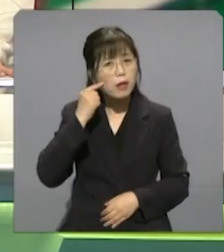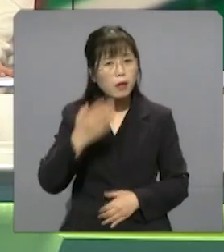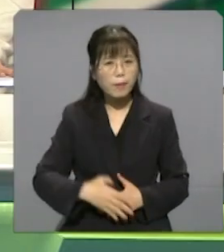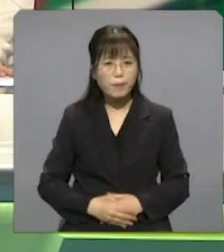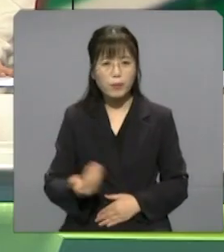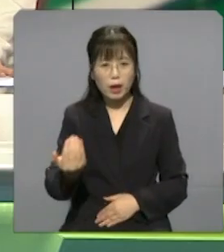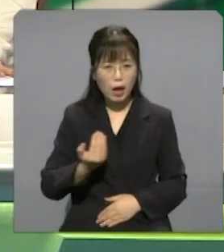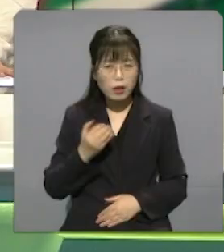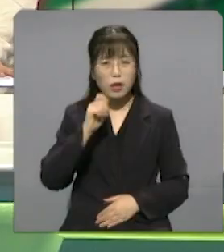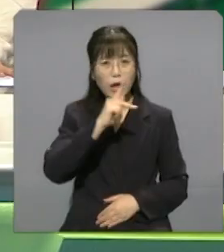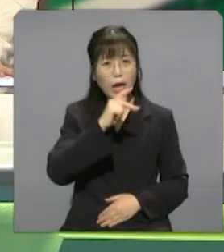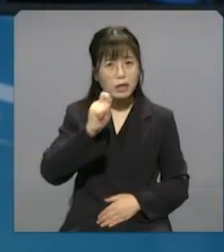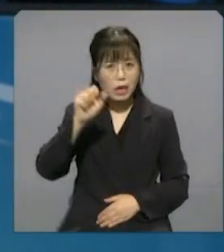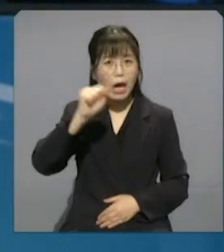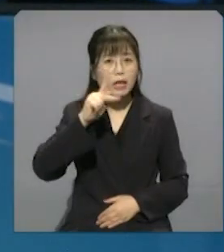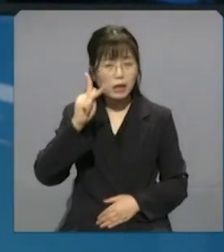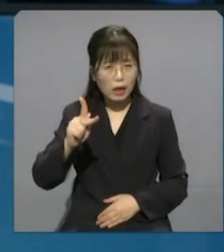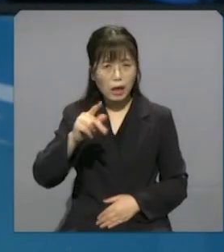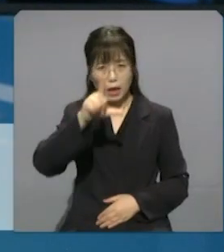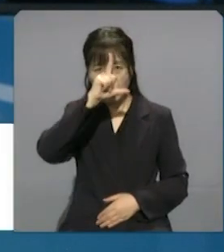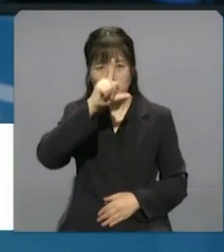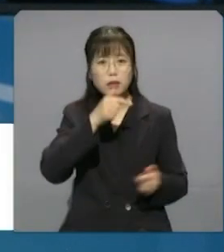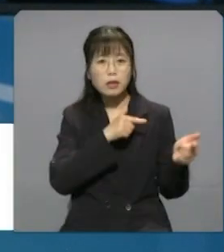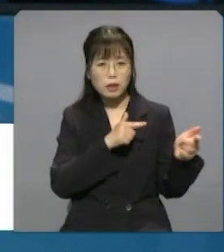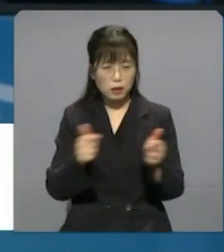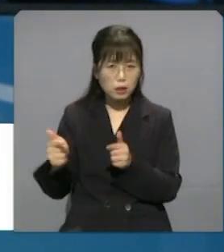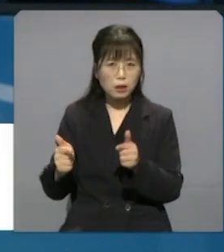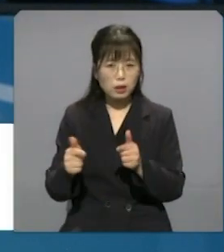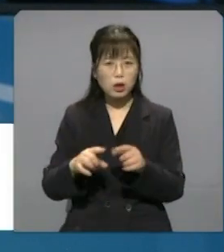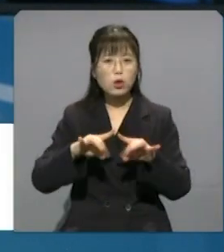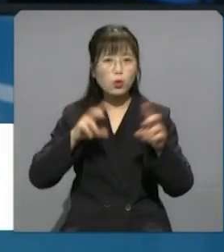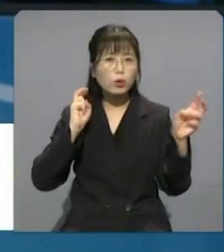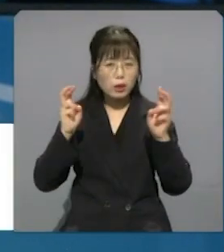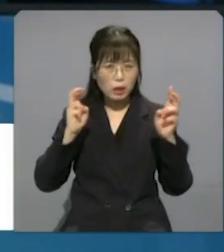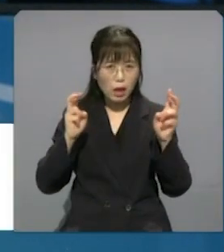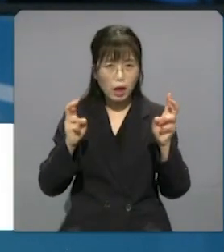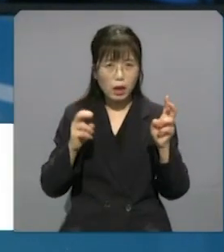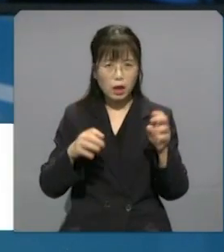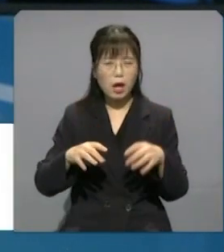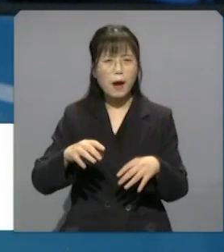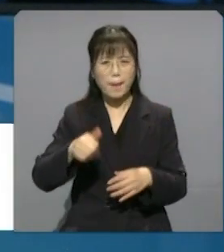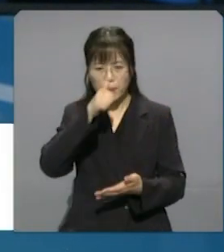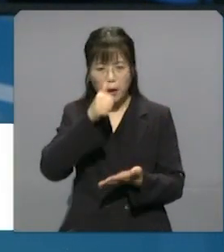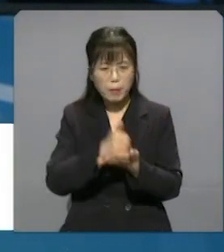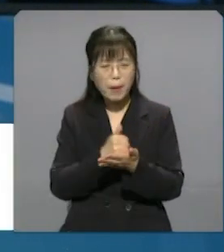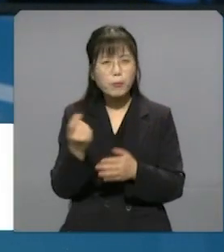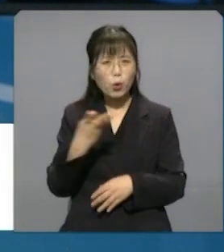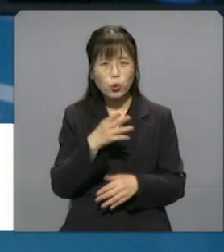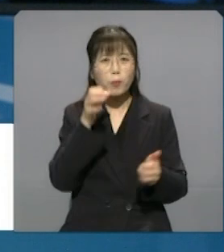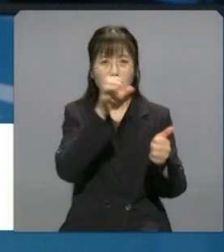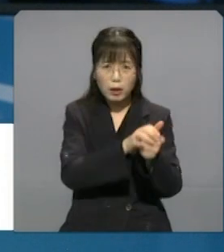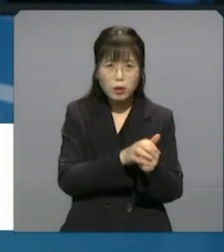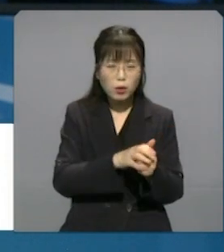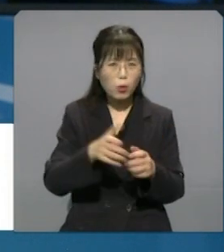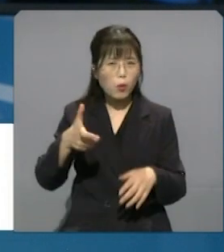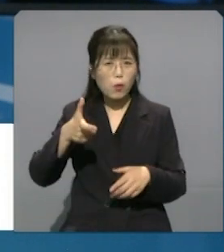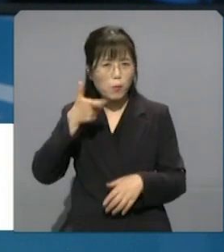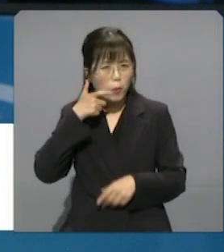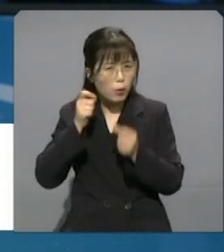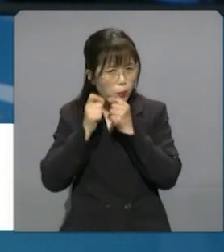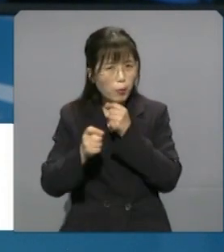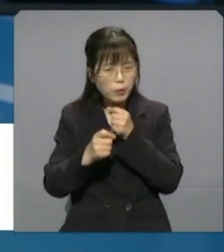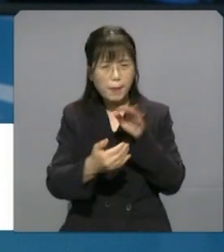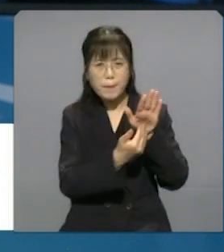보도했었는데 kt와 SKT 혹은 lg유플러스 등에서 통신사가 범행 번호를 막기만 해도 보이스피싱범죄를